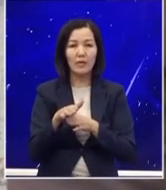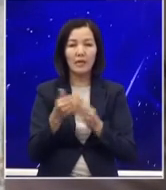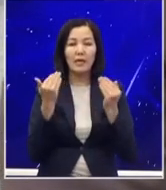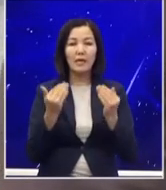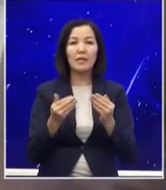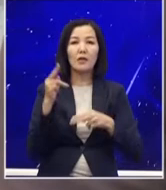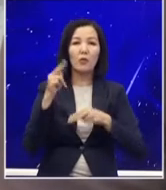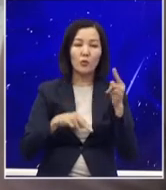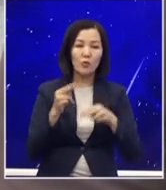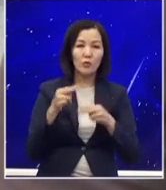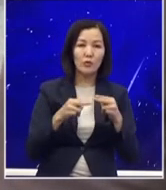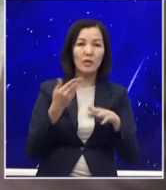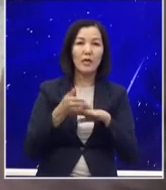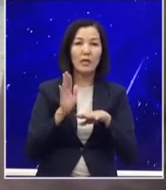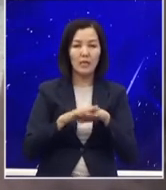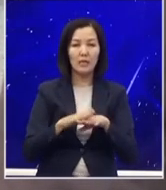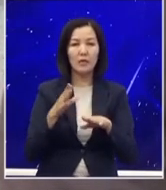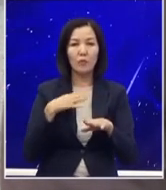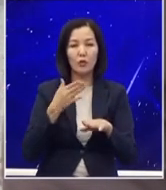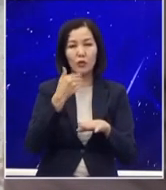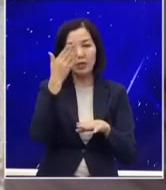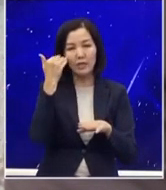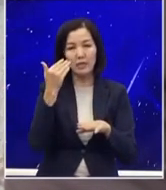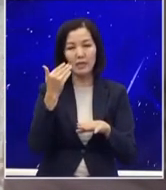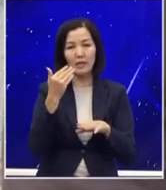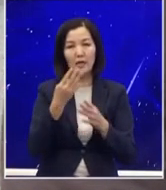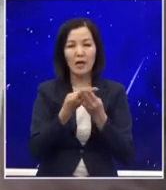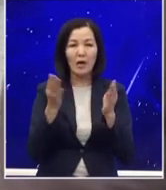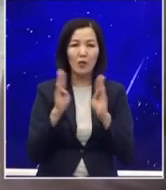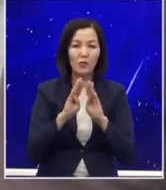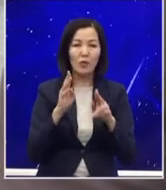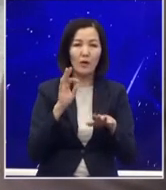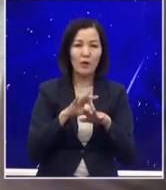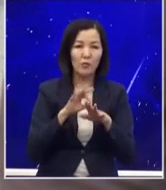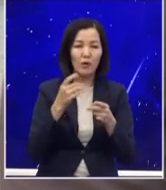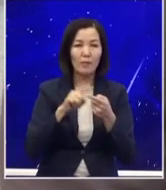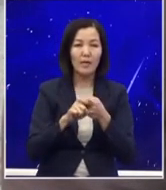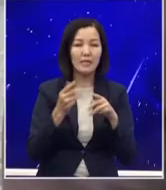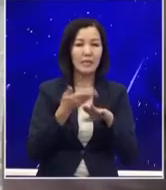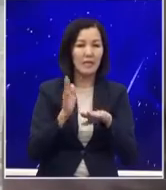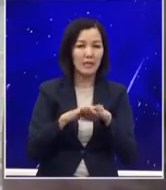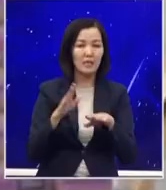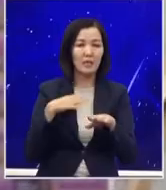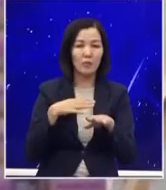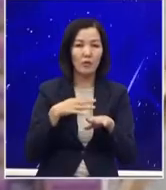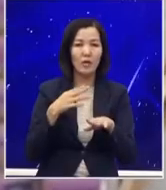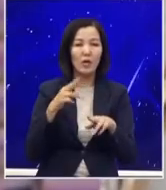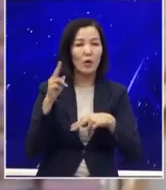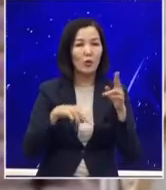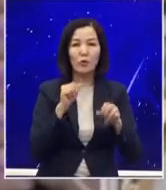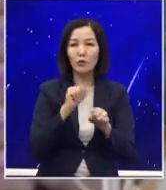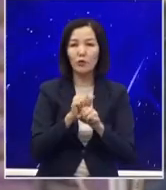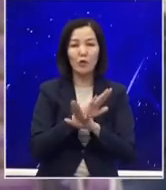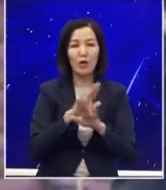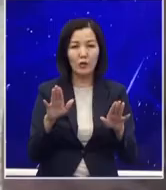құрылыс жұмыстары болғаннан кейін қиындықтар болды. Жаз айларында өздеріңіз білесіздер, пандемияға байланысты. Бірақ оған қарамастан құрылыс тоқтаған